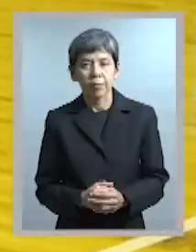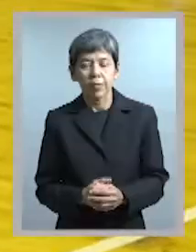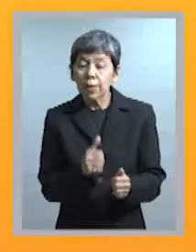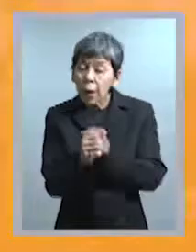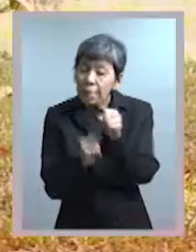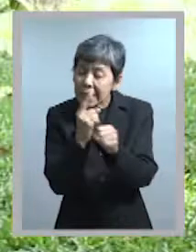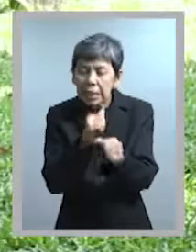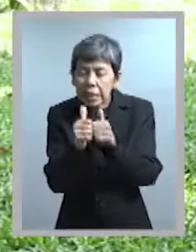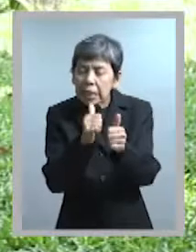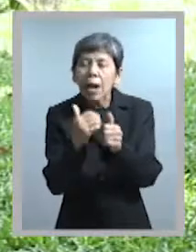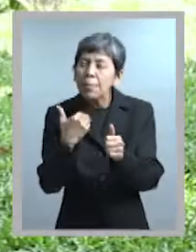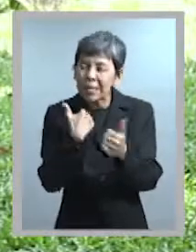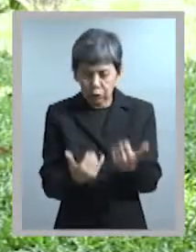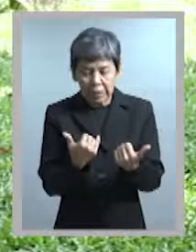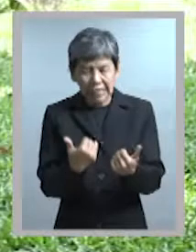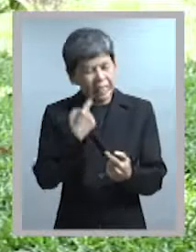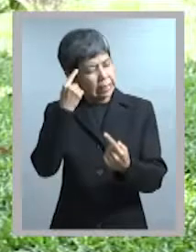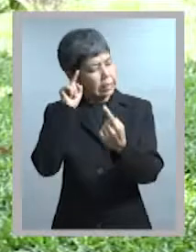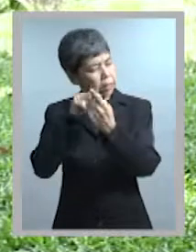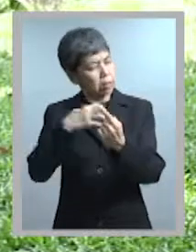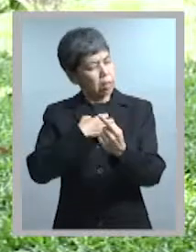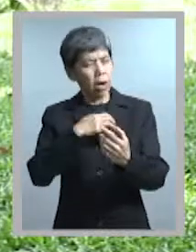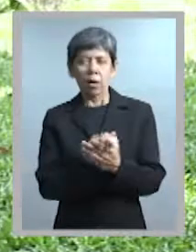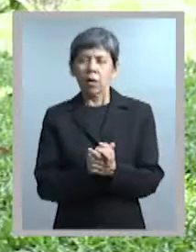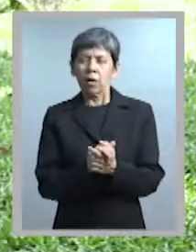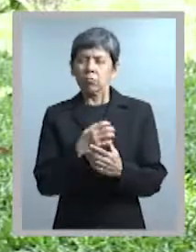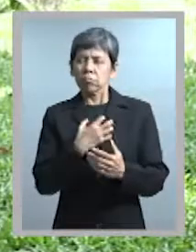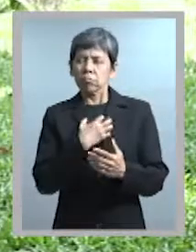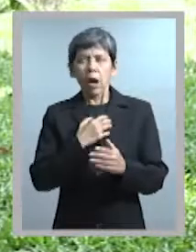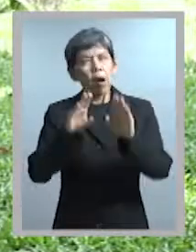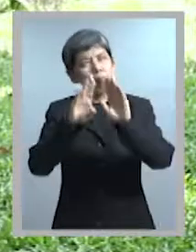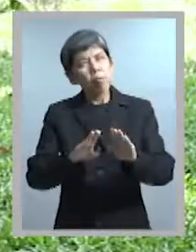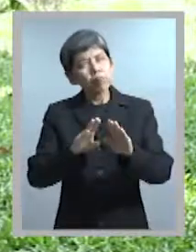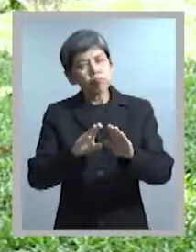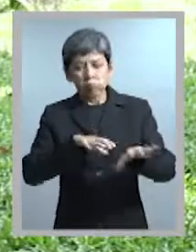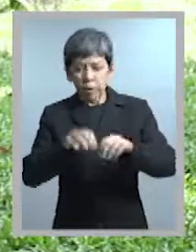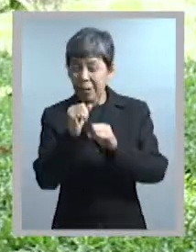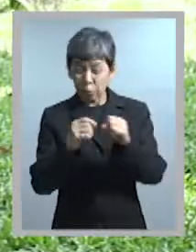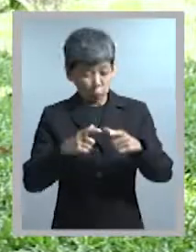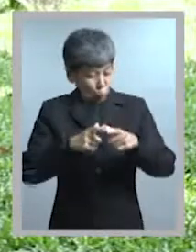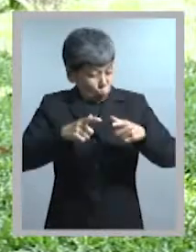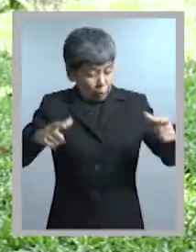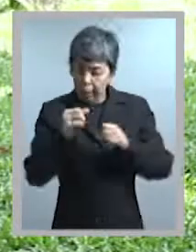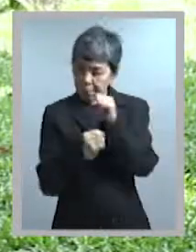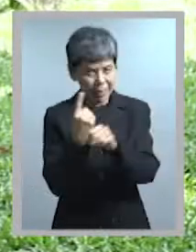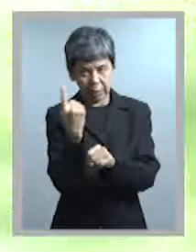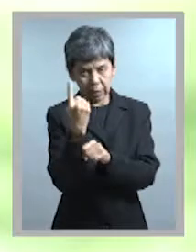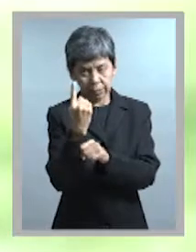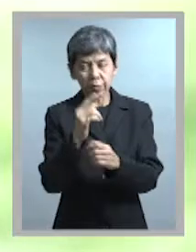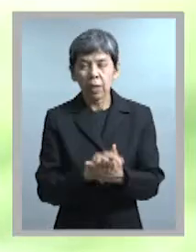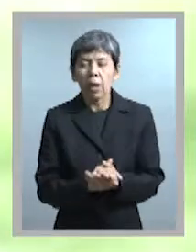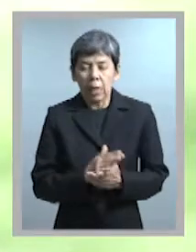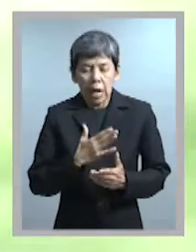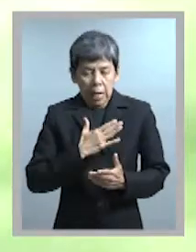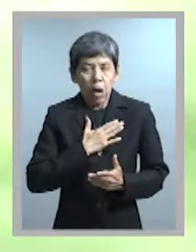ปีนึงเนี่ยจะแข่งประมาณกี่ครั้งครับอาจารย ์ก็ตอนนี้ตั้งเป้าไว้สำหรับลักษณะใหญ่ๆอย่างเงี้ยปีละ1ครั้ง อ๋อปีละ1คร ั้งนะเพรา